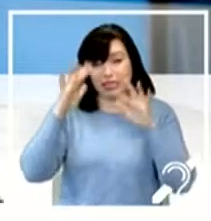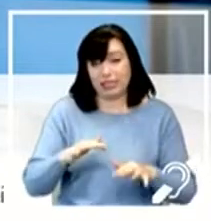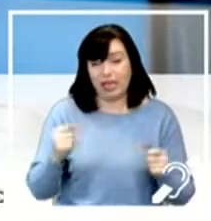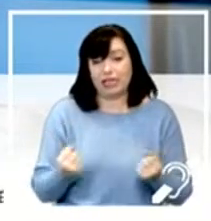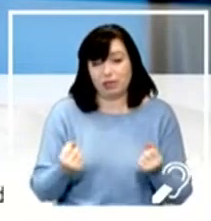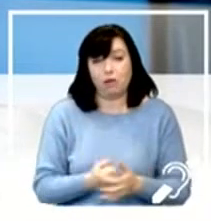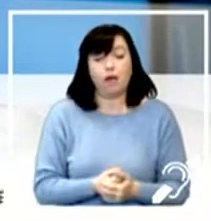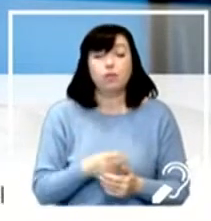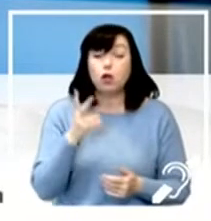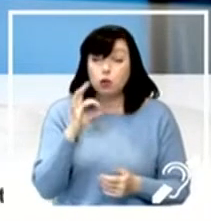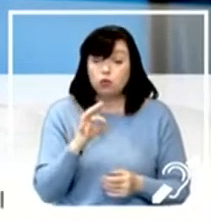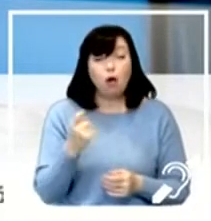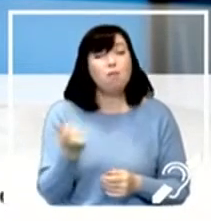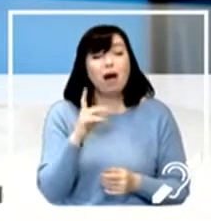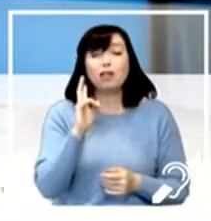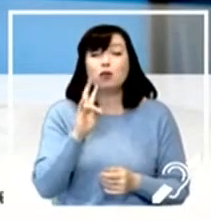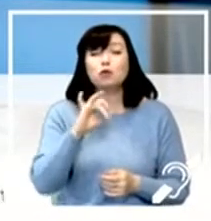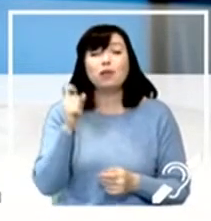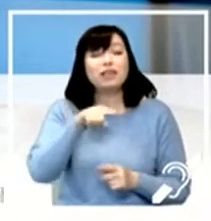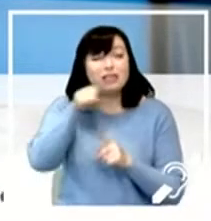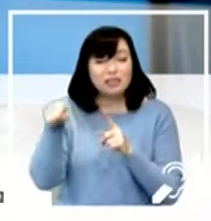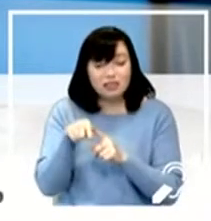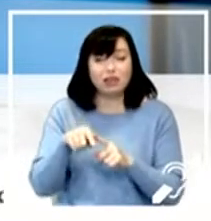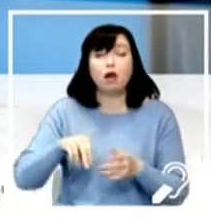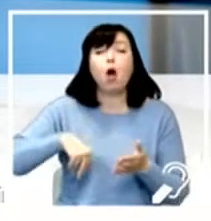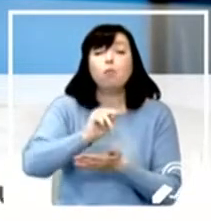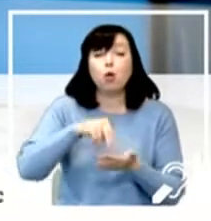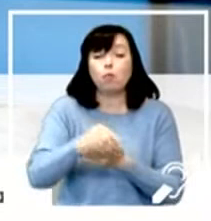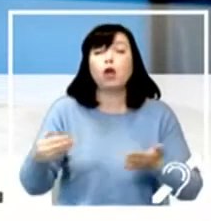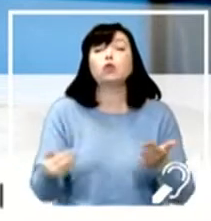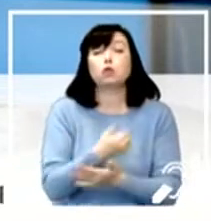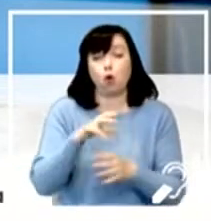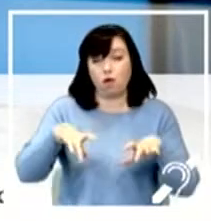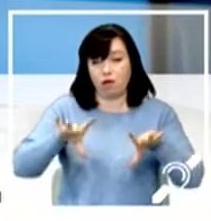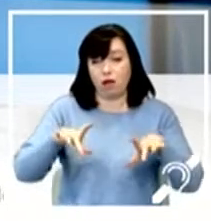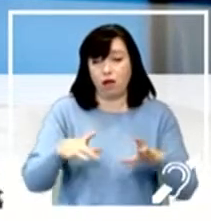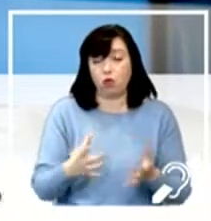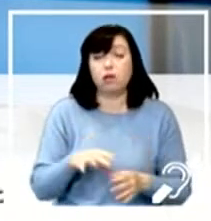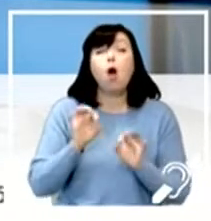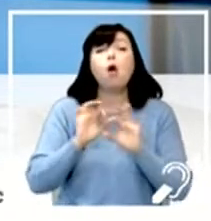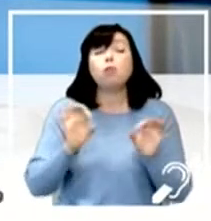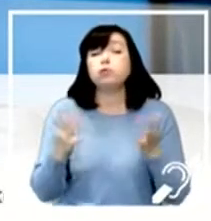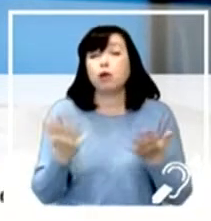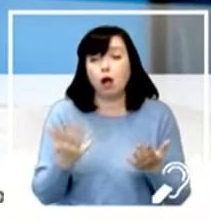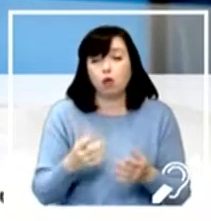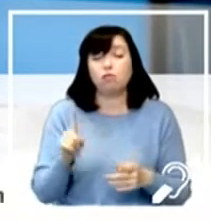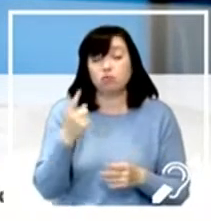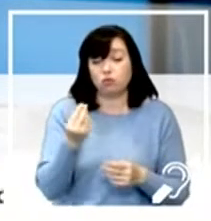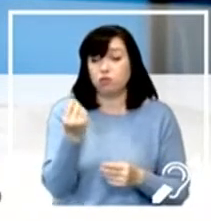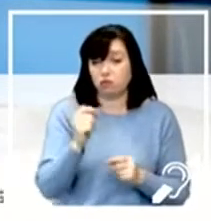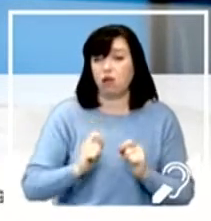nepregătiți. Totuși, puțin dintre ei investesc într-un set de cauciucuri noi. Explicația este argumentată de creșterea prețurilor cu